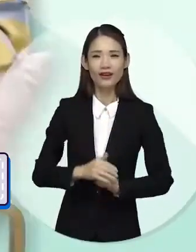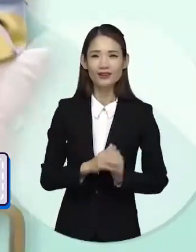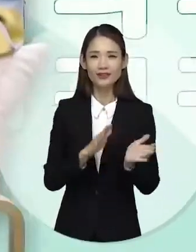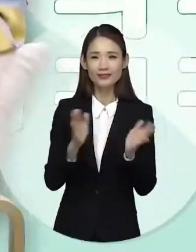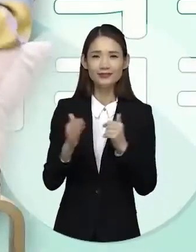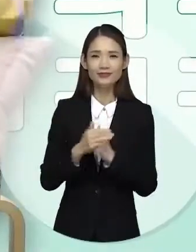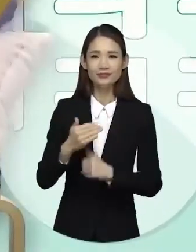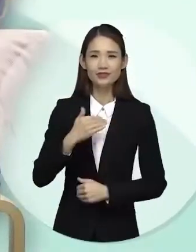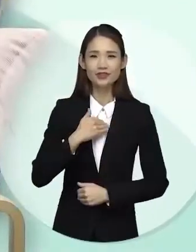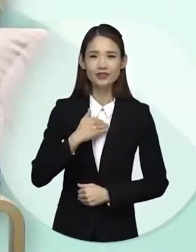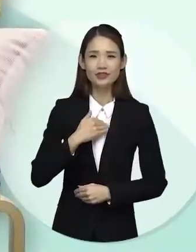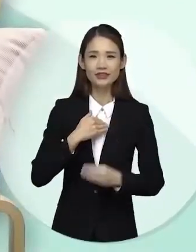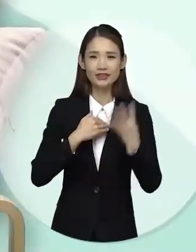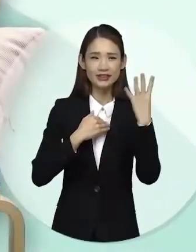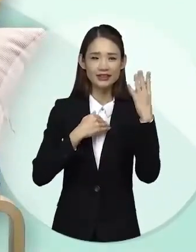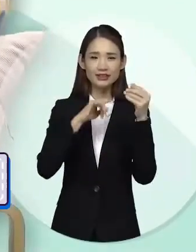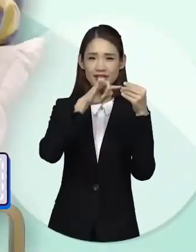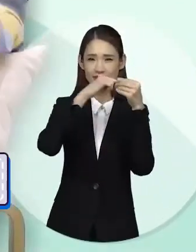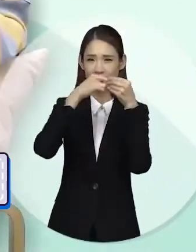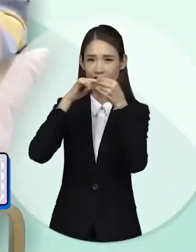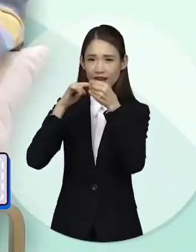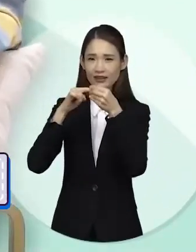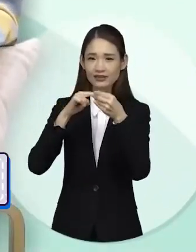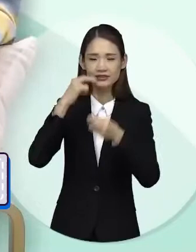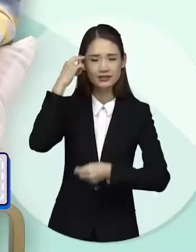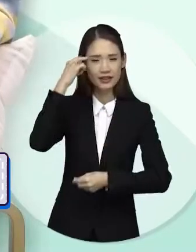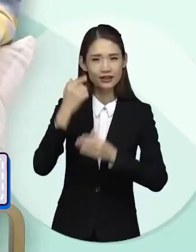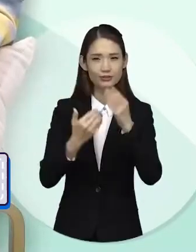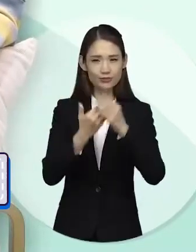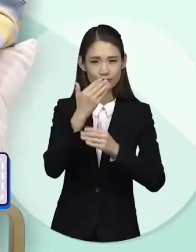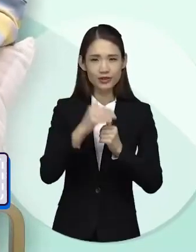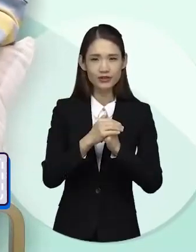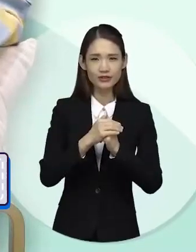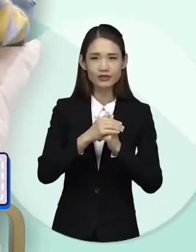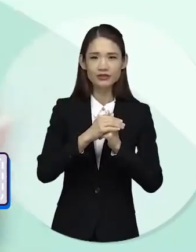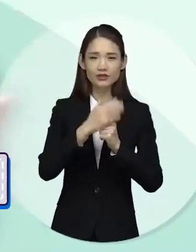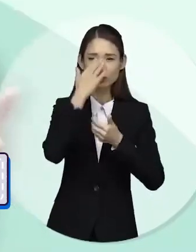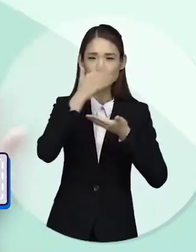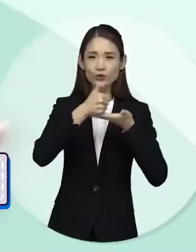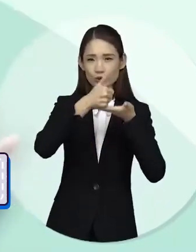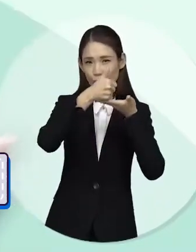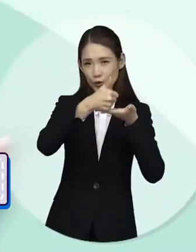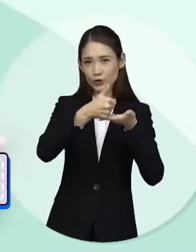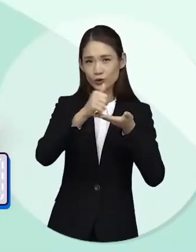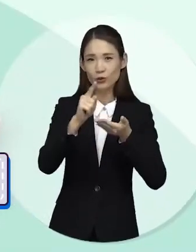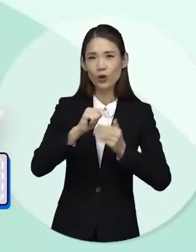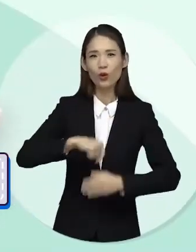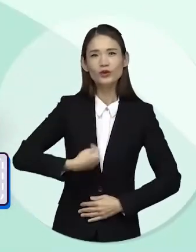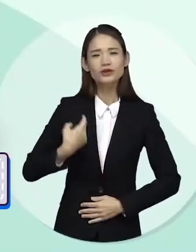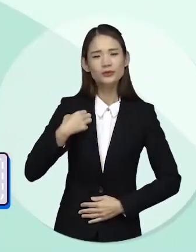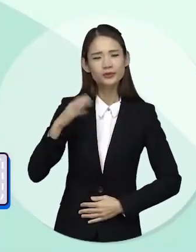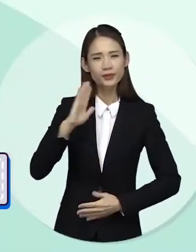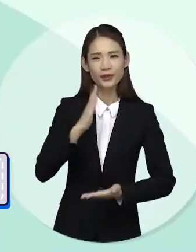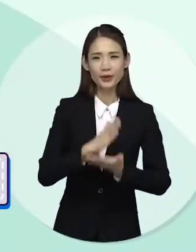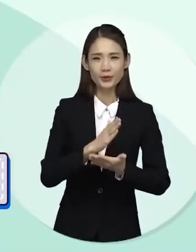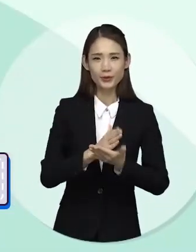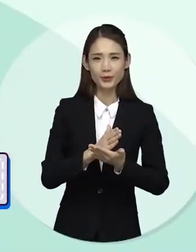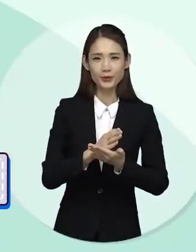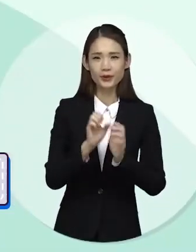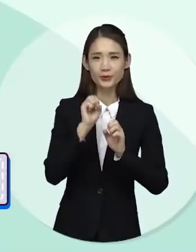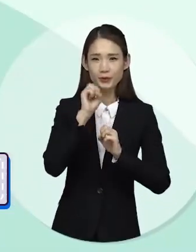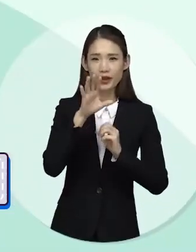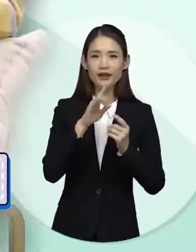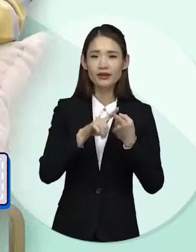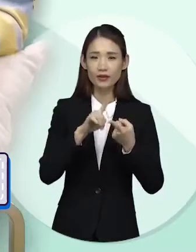알고 있었어. 저는 이 글자가 먼저 떠올라요. 그래서 존중이라는 게 사실은 혼자 하는 게 아니잖아.